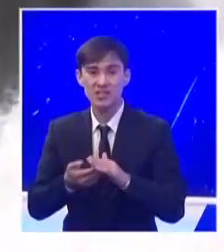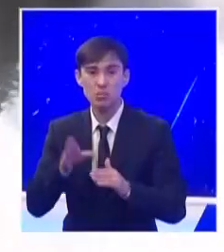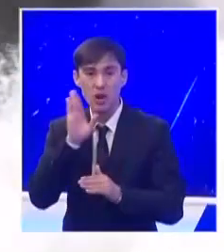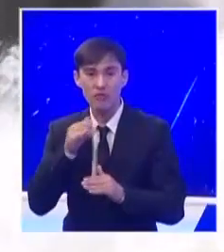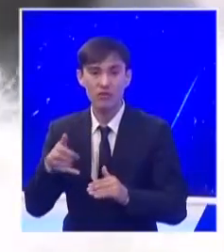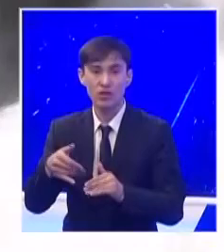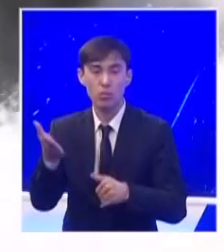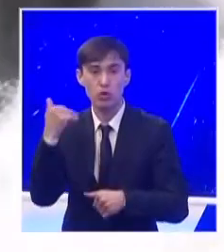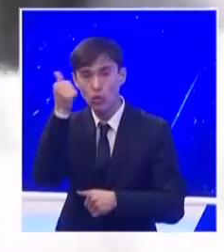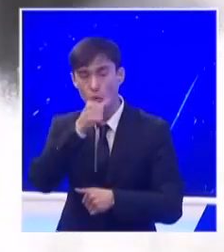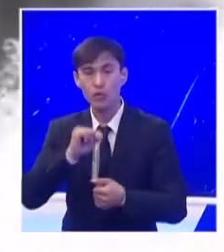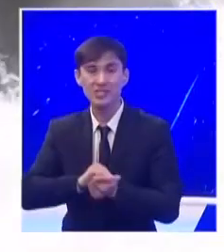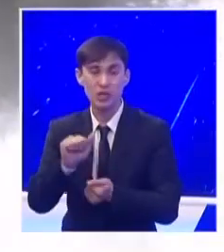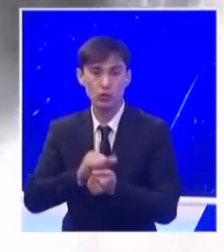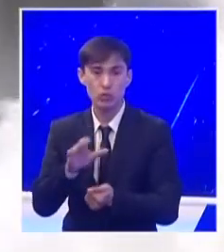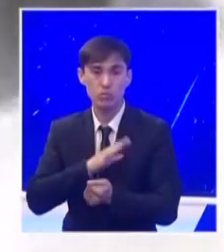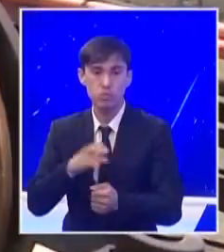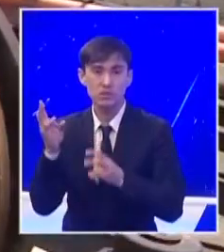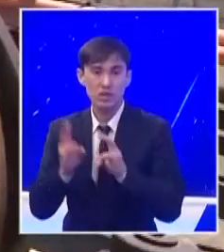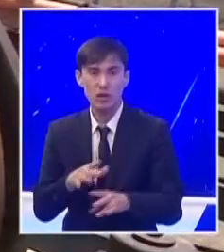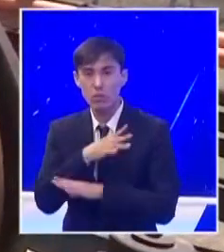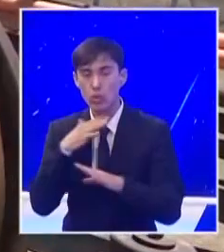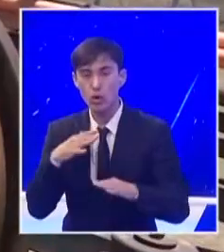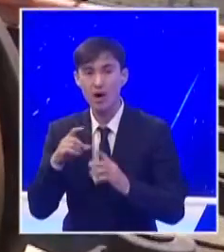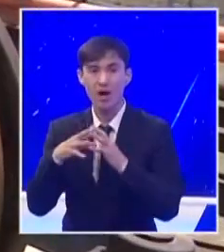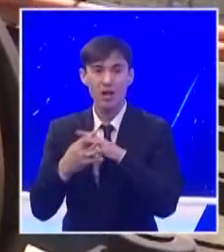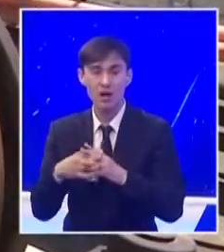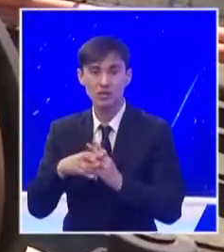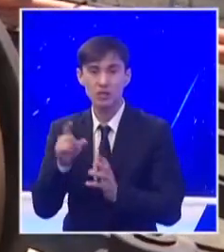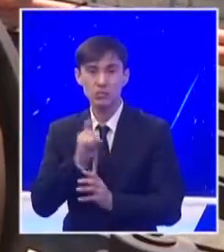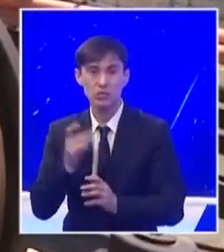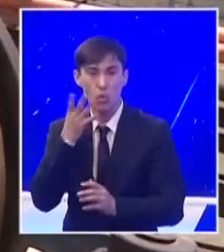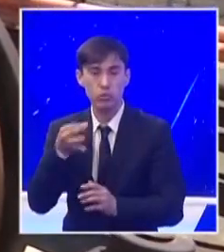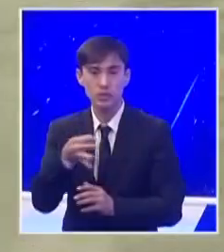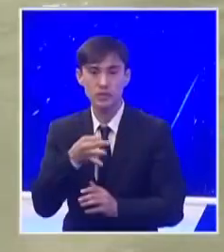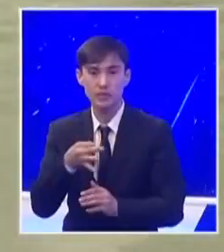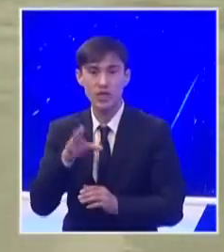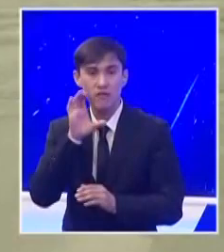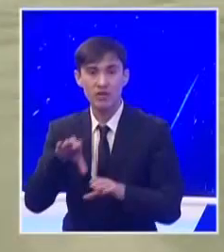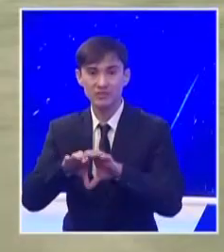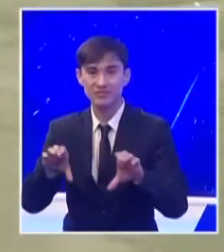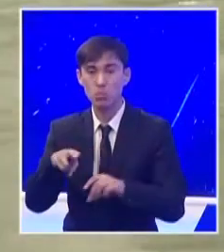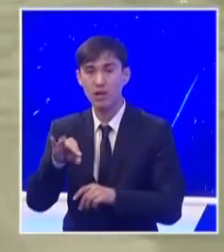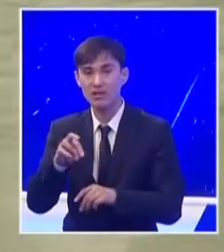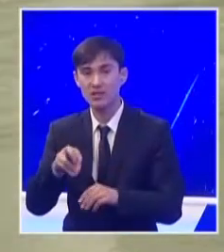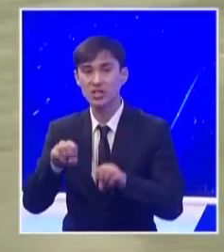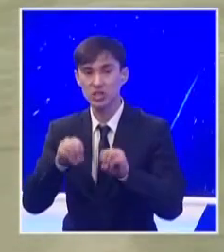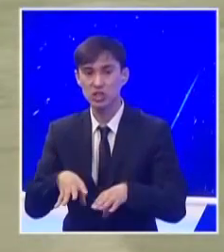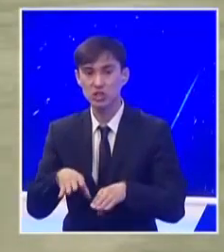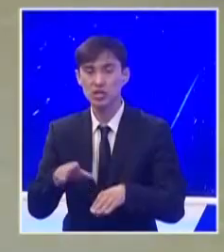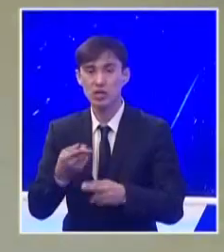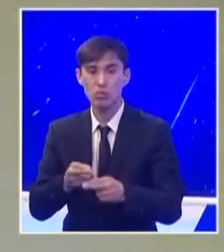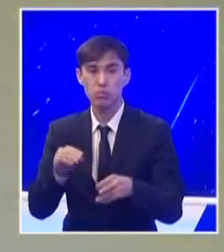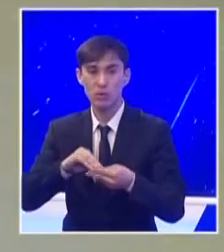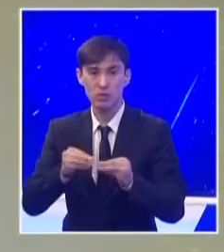прошлогодней засухи пострадали многие хозяйства Алматинской области. Внедрение современных водосберегающих технологий может решить эту проблему. Однако